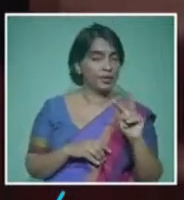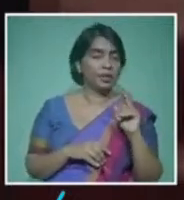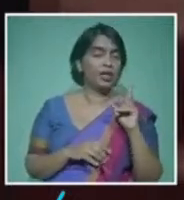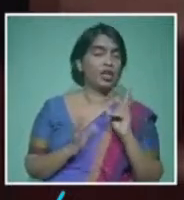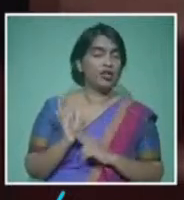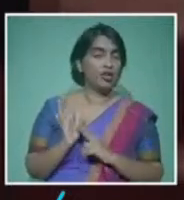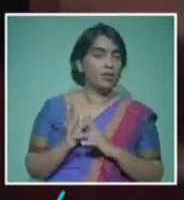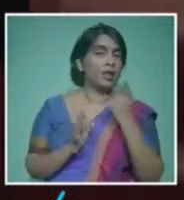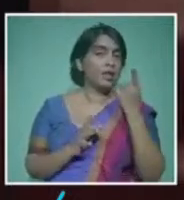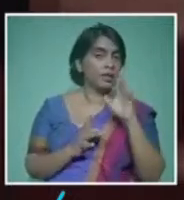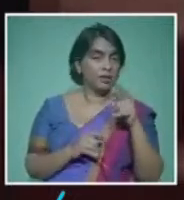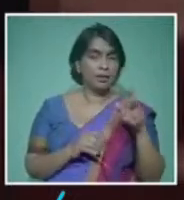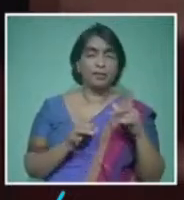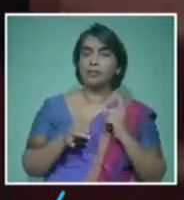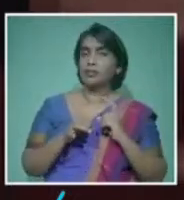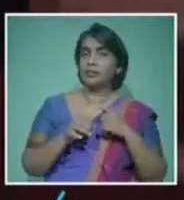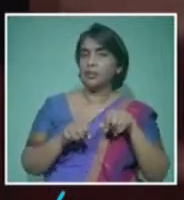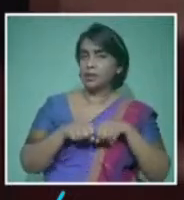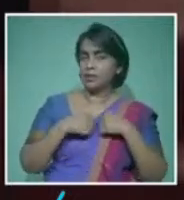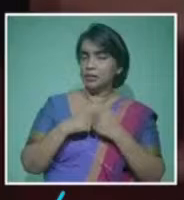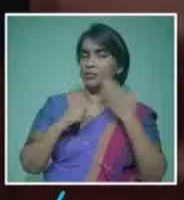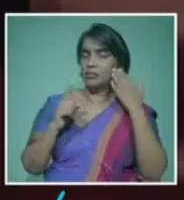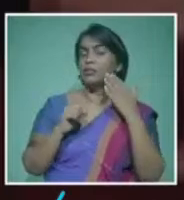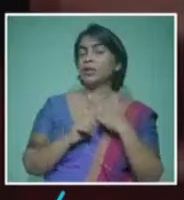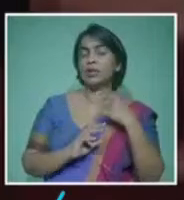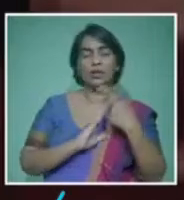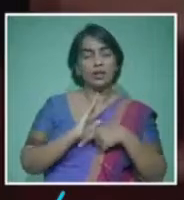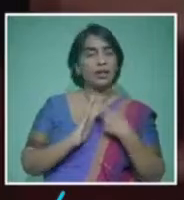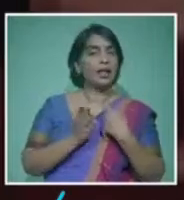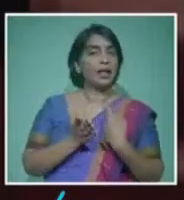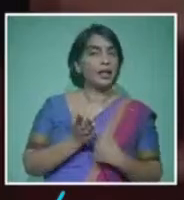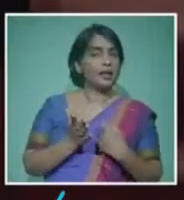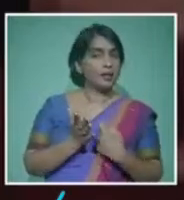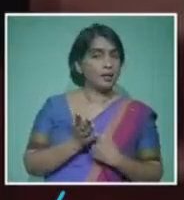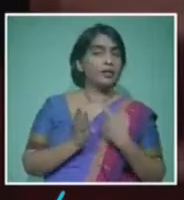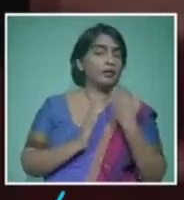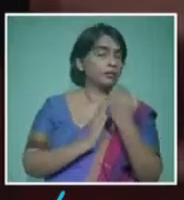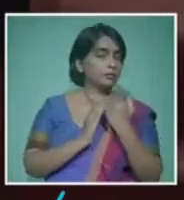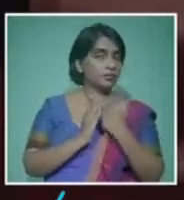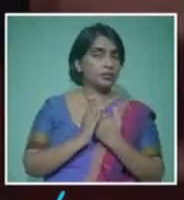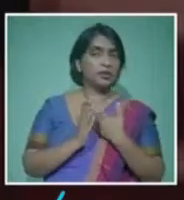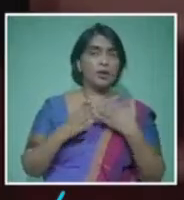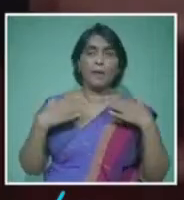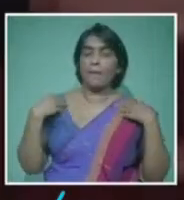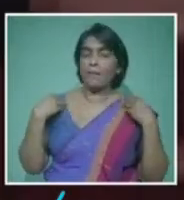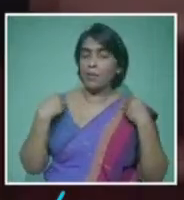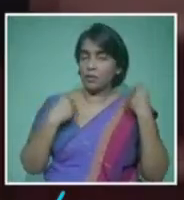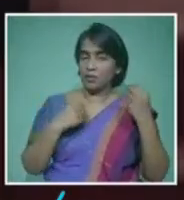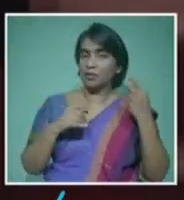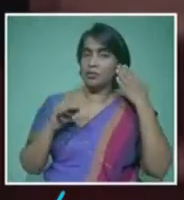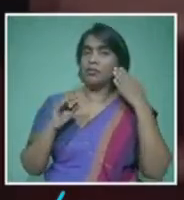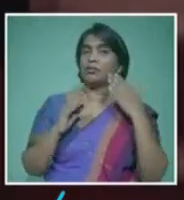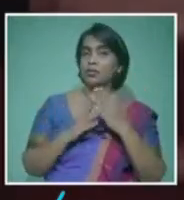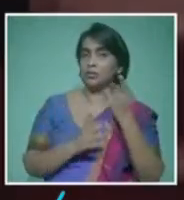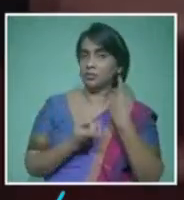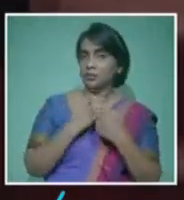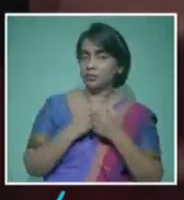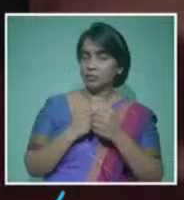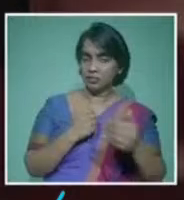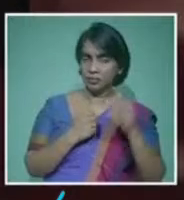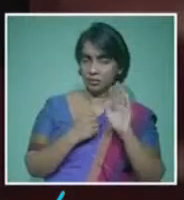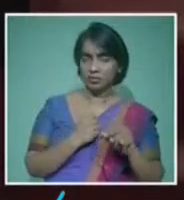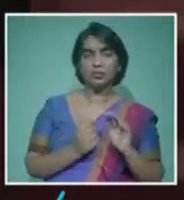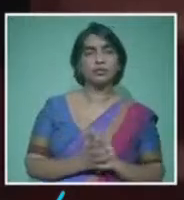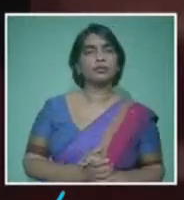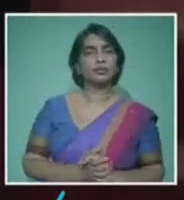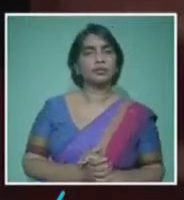2022/11/14 දින මෙම ප්‍රශ්නගත සමාගමට එරෙහිව ශ්‍රී ලංකා රේගුවේ අනුගත වීම හා පහසුකම් සැලසීමේ අංශය මගින් විමර්ශනයක් ආරම්භ කර තිබූ